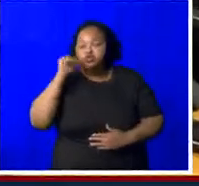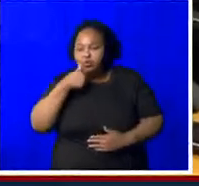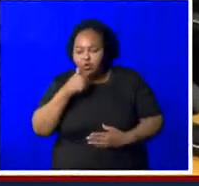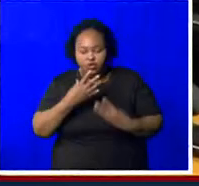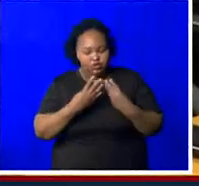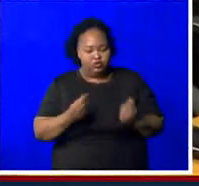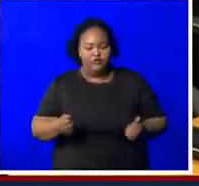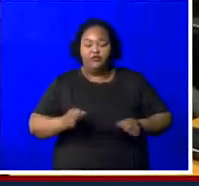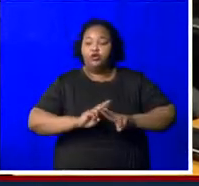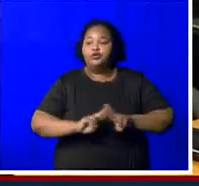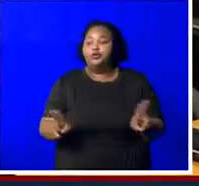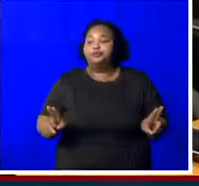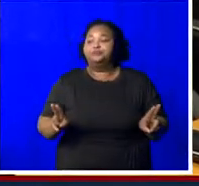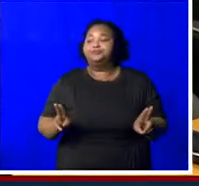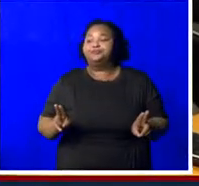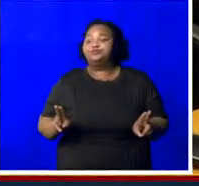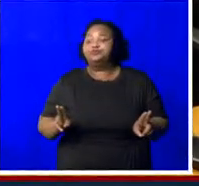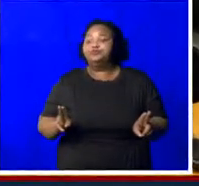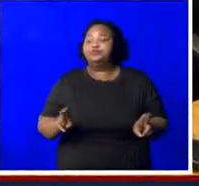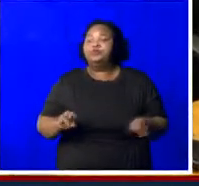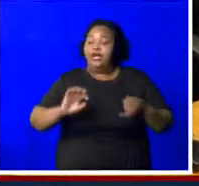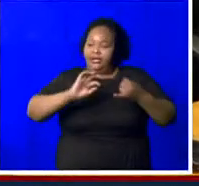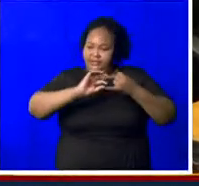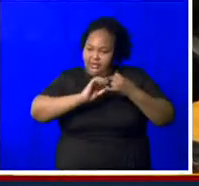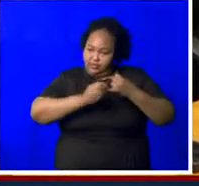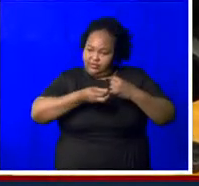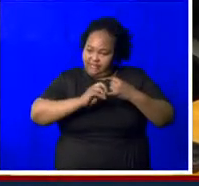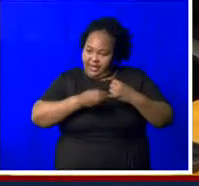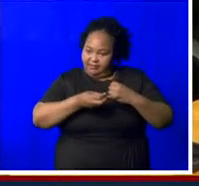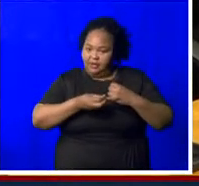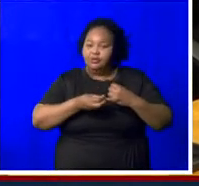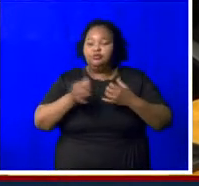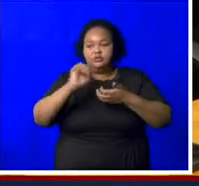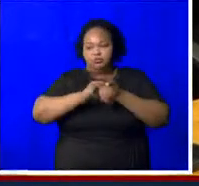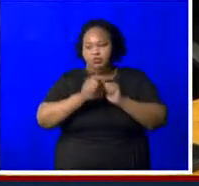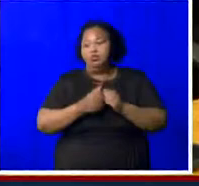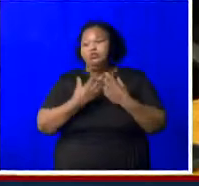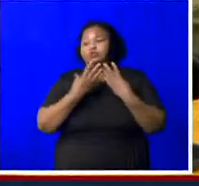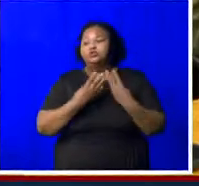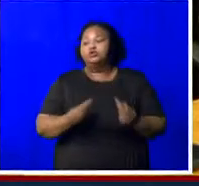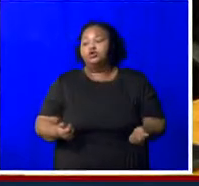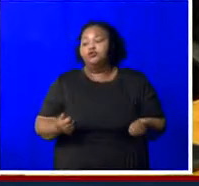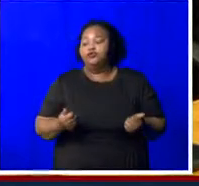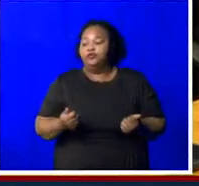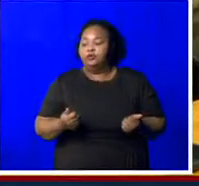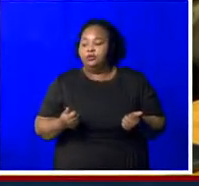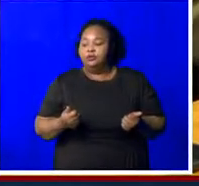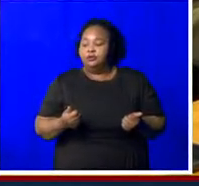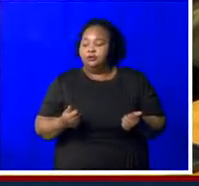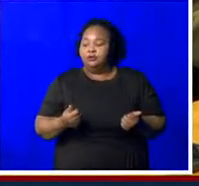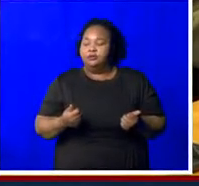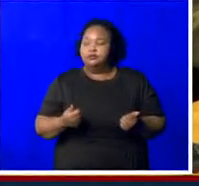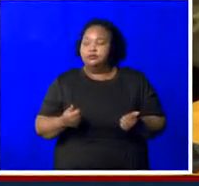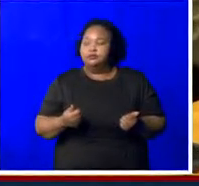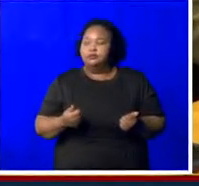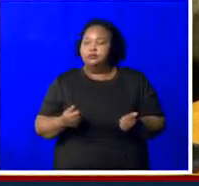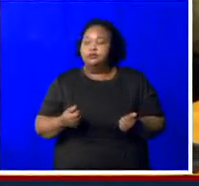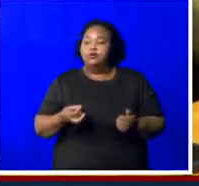sekuphelile. Sitawenda all weekend nathi ukuthi sifike ekugcineni kwayo. Nathi sinesikhathi lesilimited in any event,